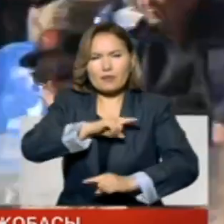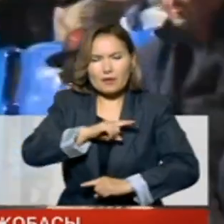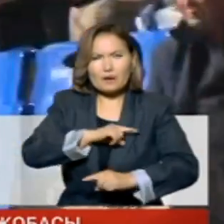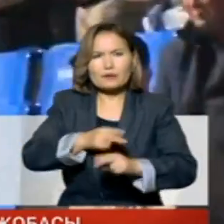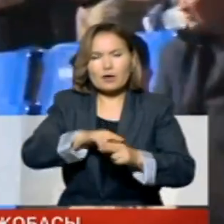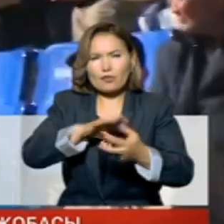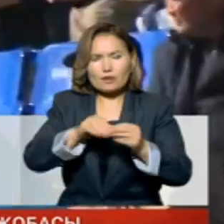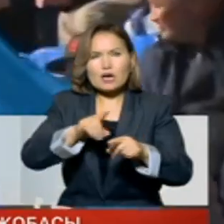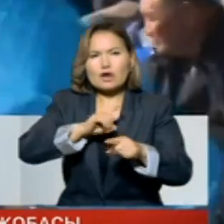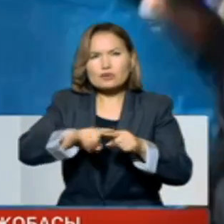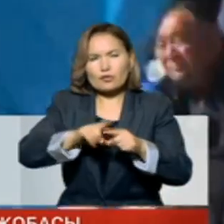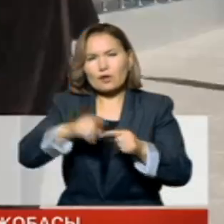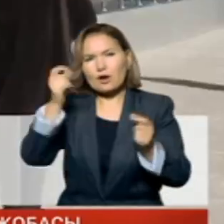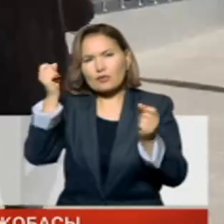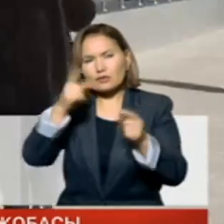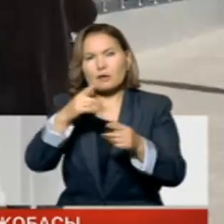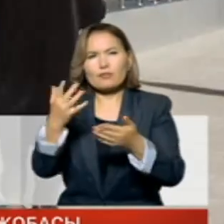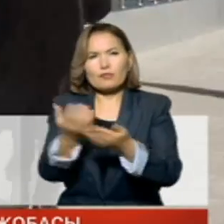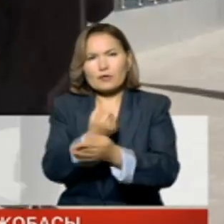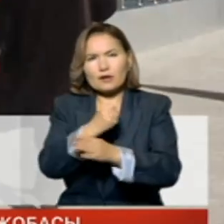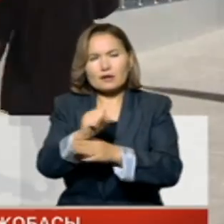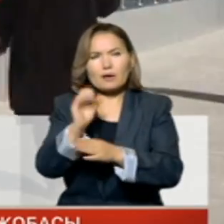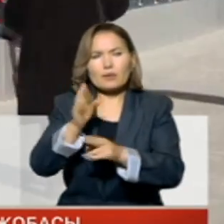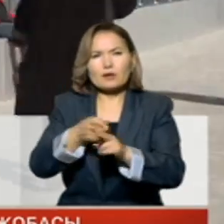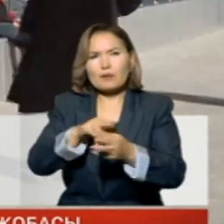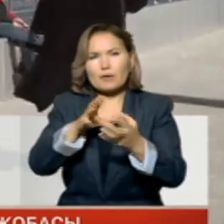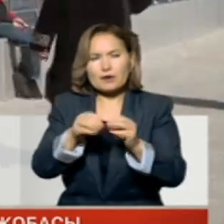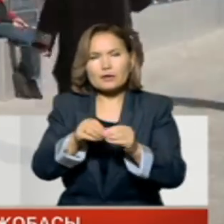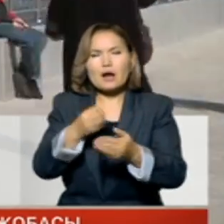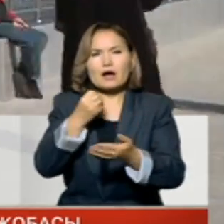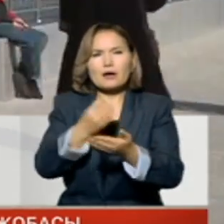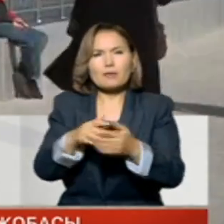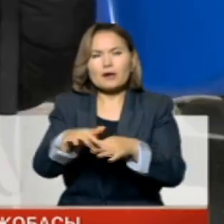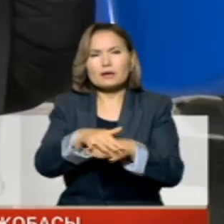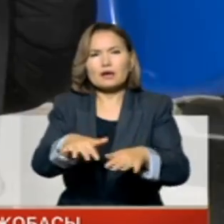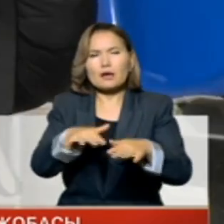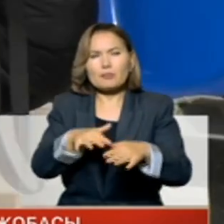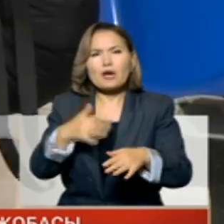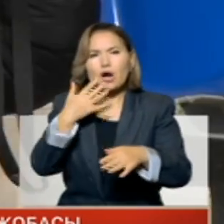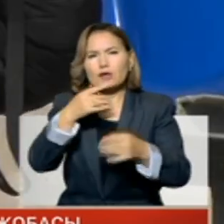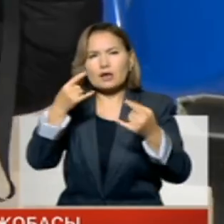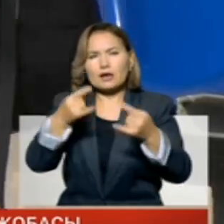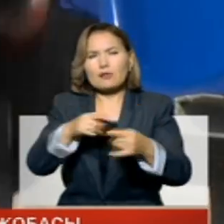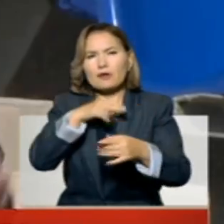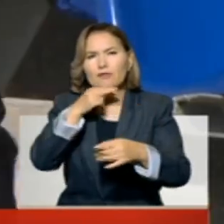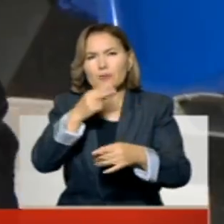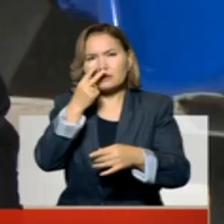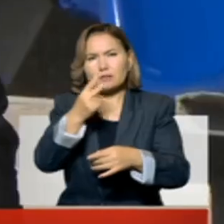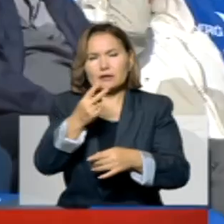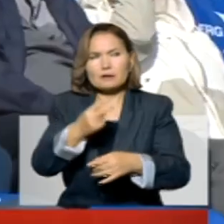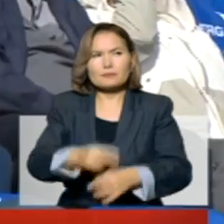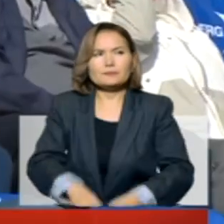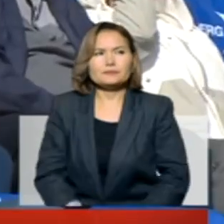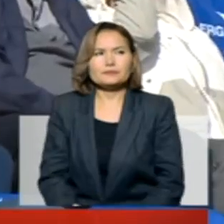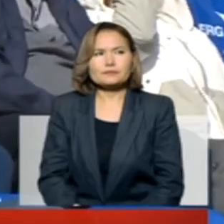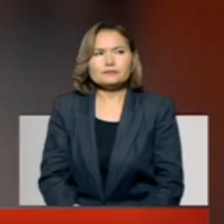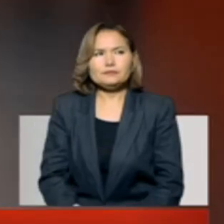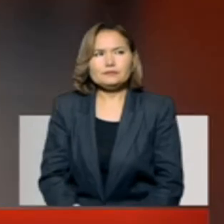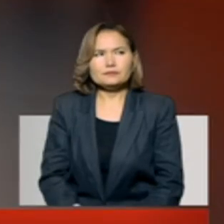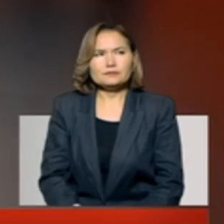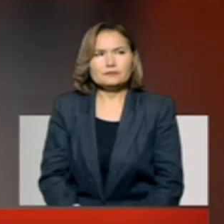аздаған уақыттан кейін, ақпараттан кейін басталады. Сондықтан да қымбатты көрермен ұлттық арнадан ауыспаңыздар. Қарагөз, сөз